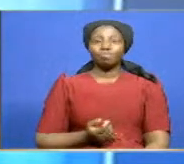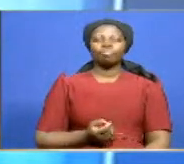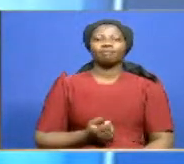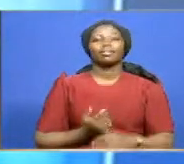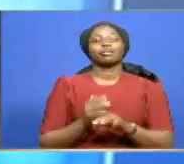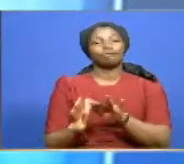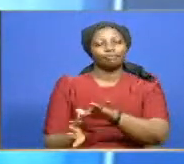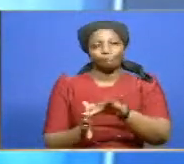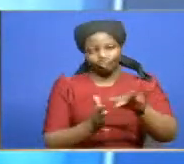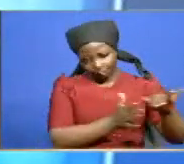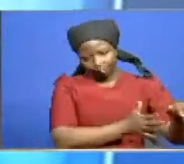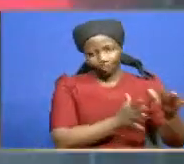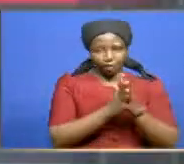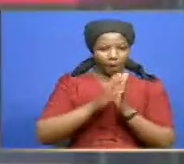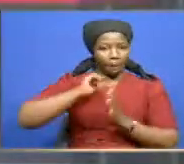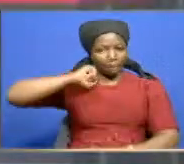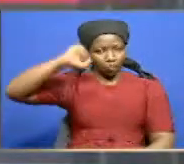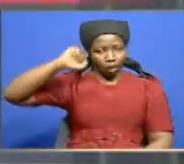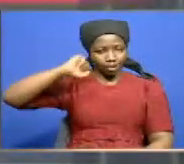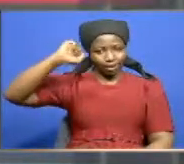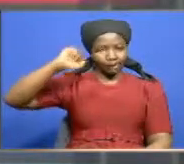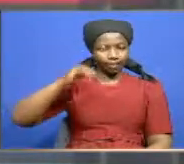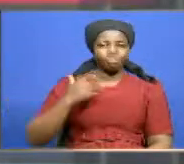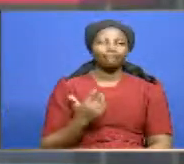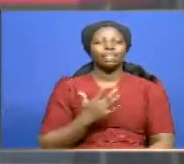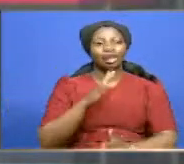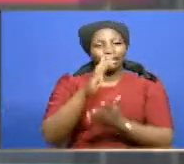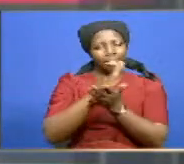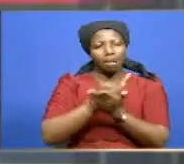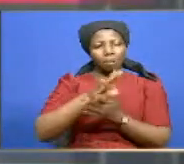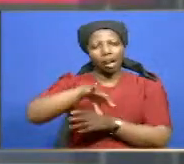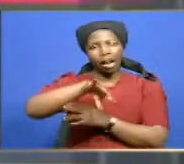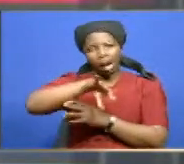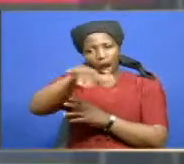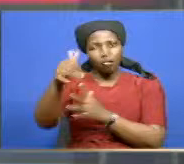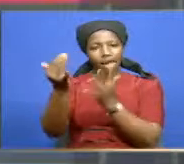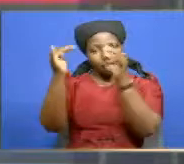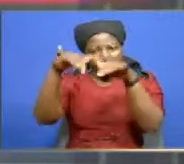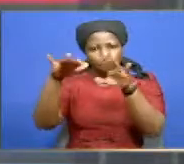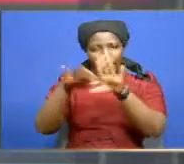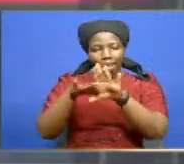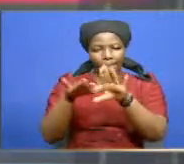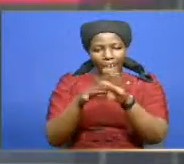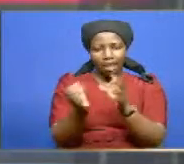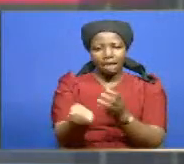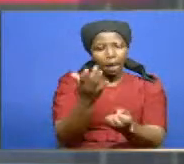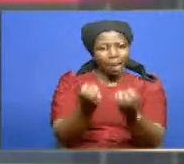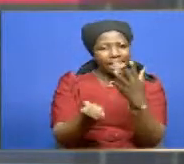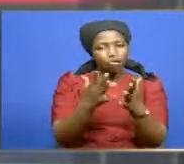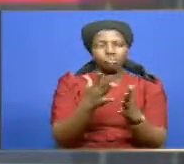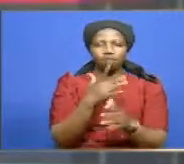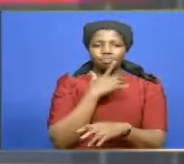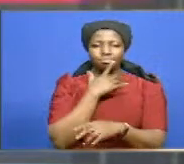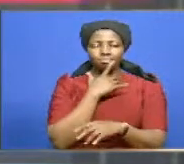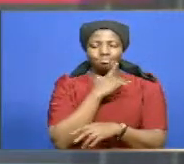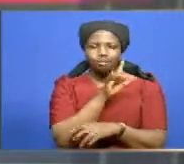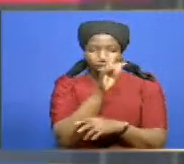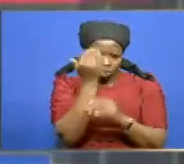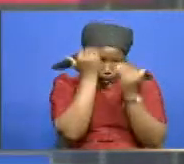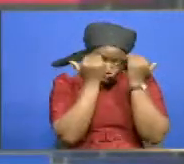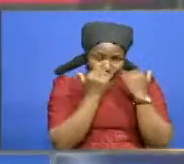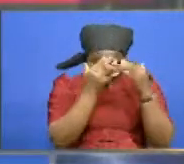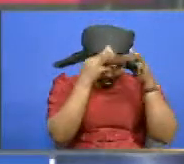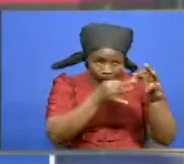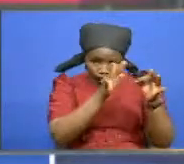Na kwenye ulingo wa siasa ni kuwa baadhi ya wanachama wa bunge la kaunti ya Baringo wamekosoa uamuzi wa mahakama kuu wa kuzuia